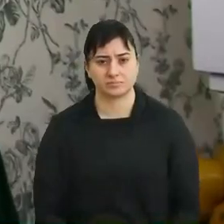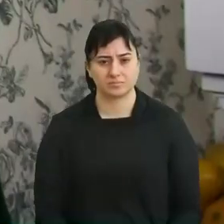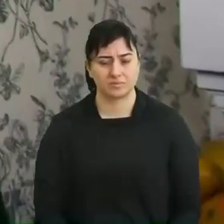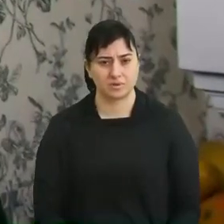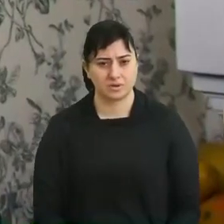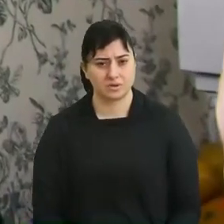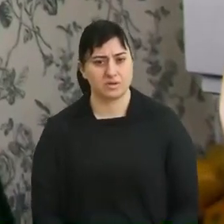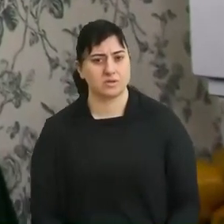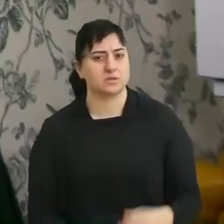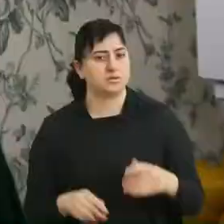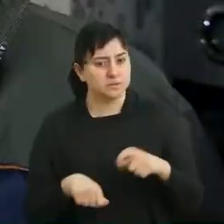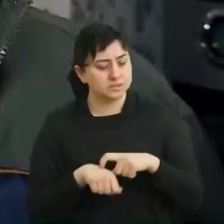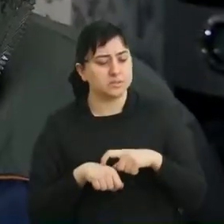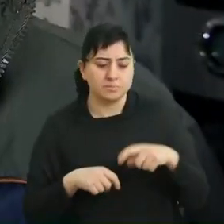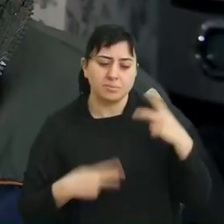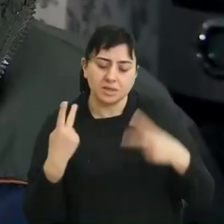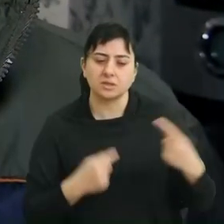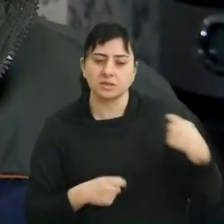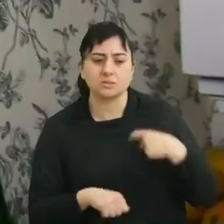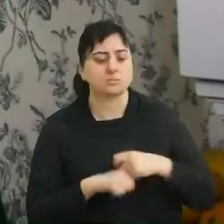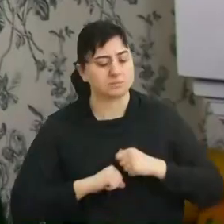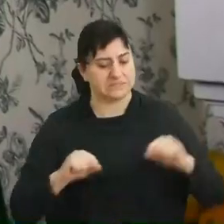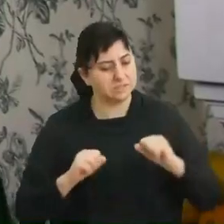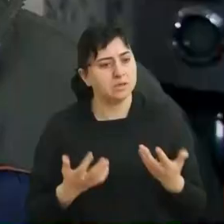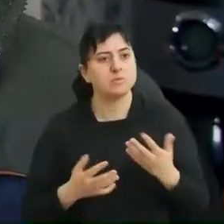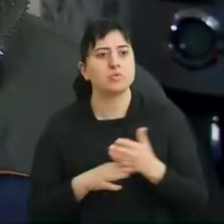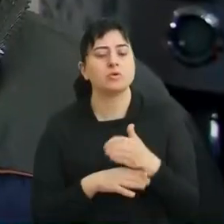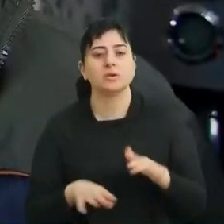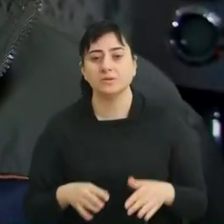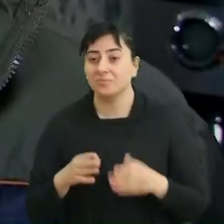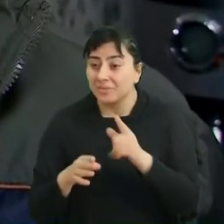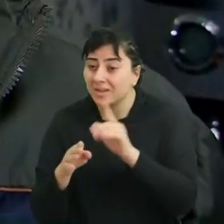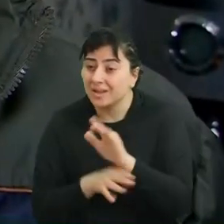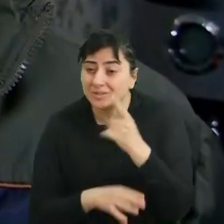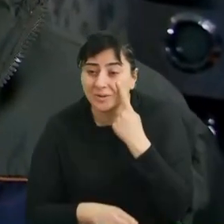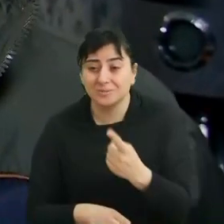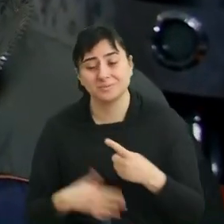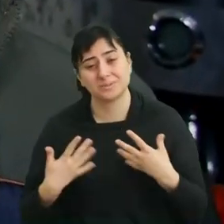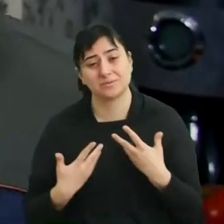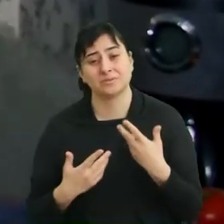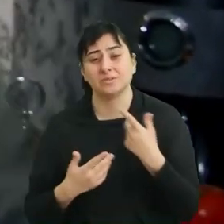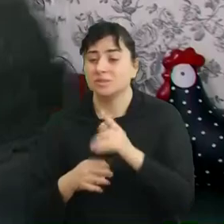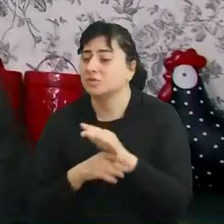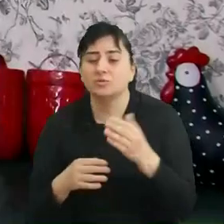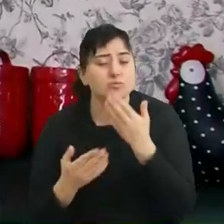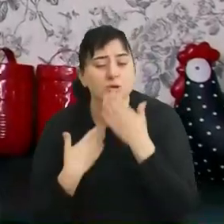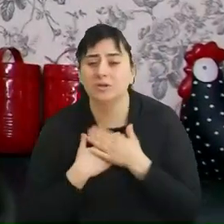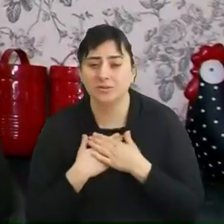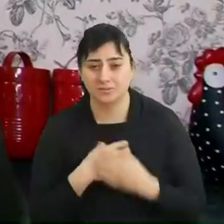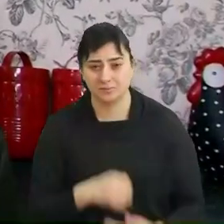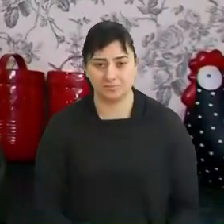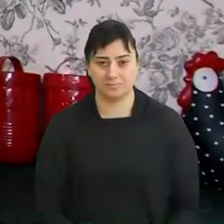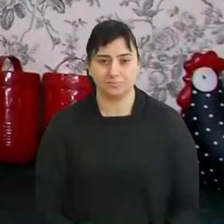Ya tamam, ara sıra sinirden patlattı öldü ama dinamitle değil yani. Yaşıyorsun. Sen yaşıyorsun. Kemal'e